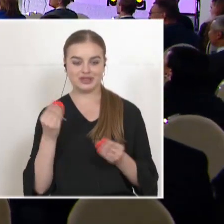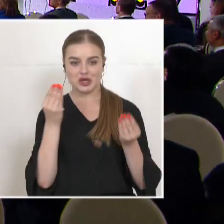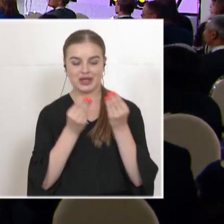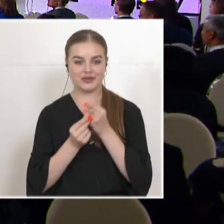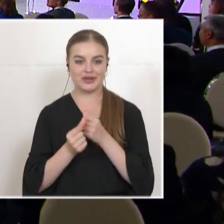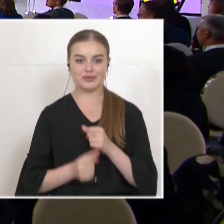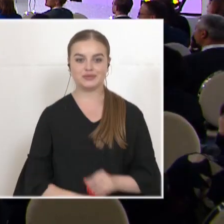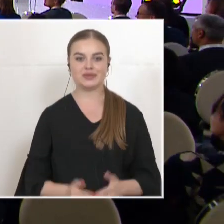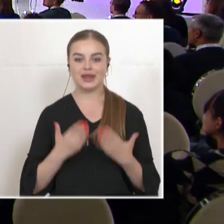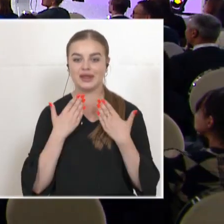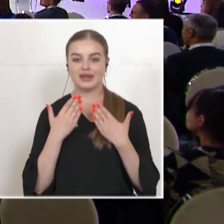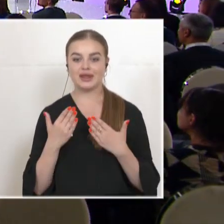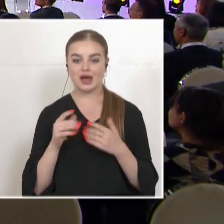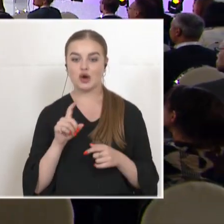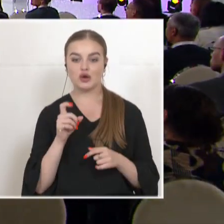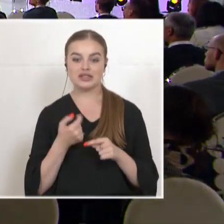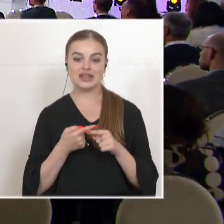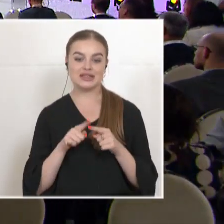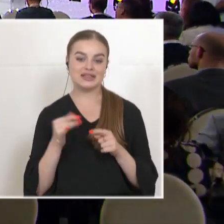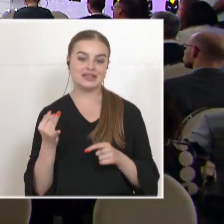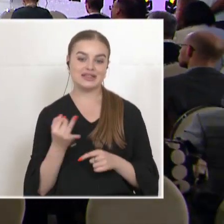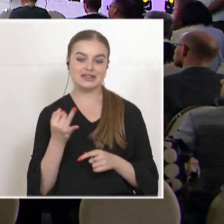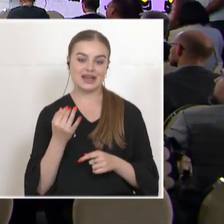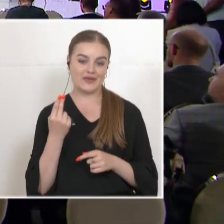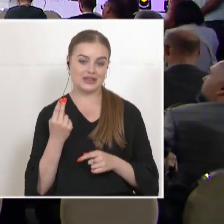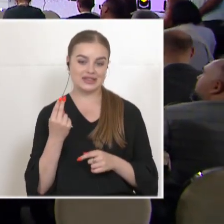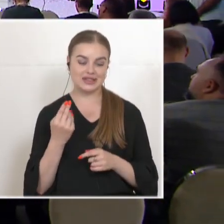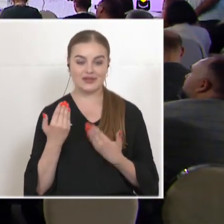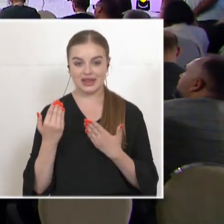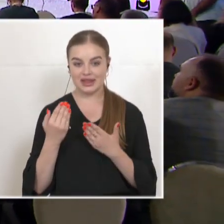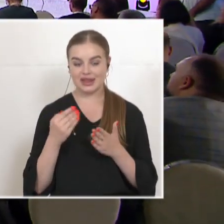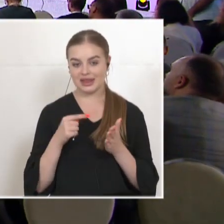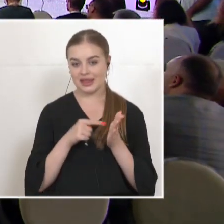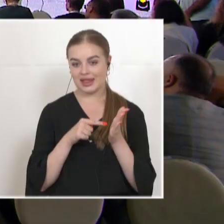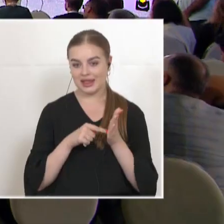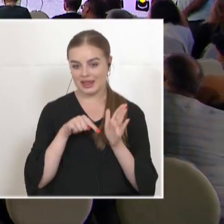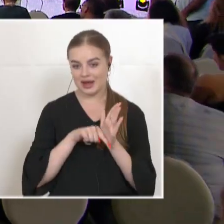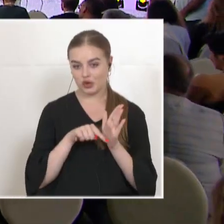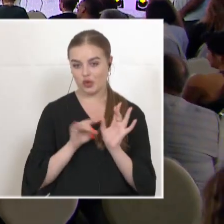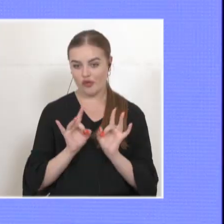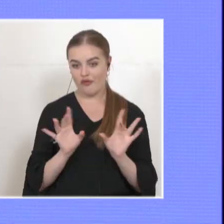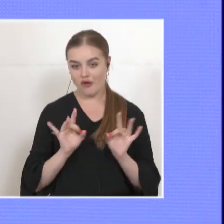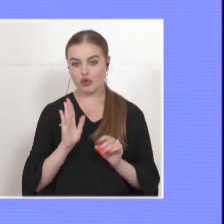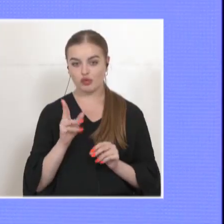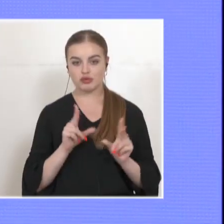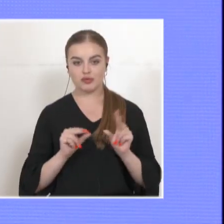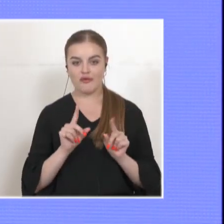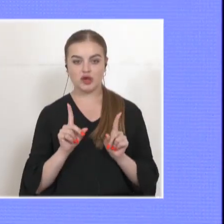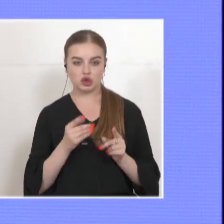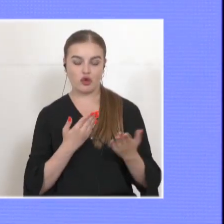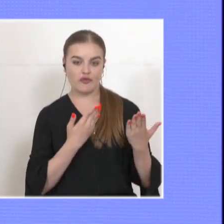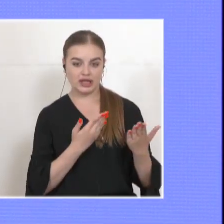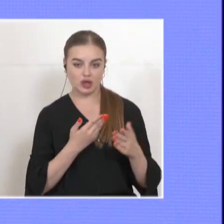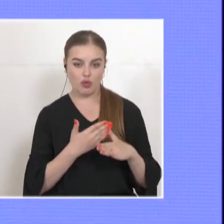Стівене, за ці цікаві цифри, їхнє трактування. Будемо сподіватися, що власне вони допоможуть нам